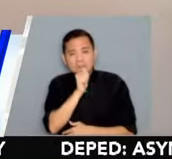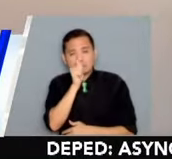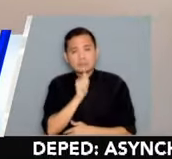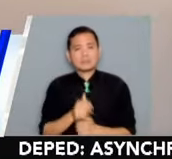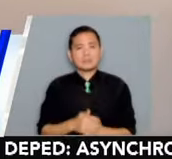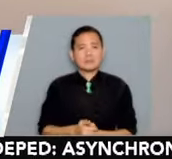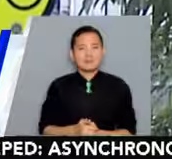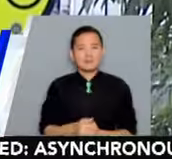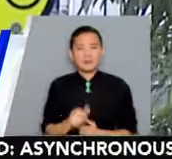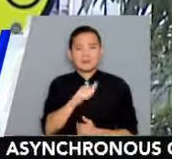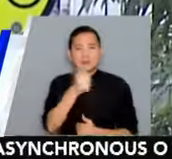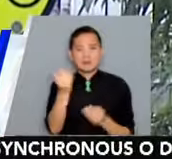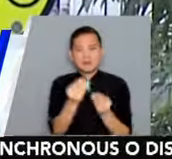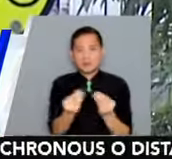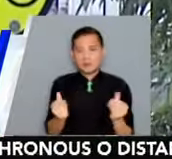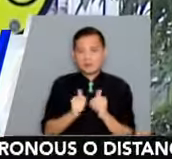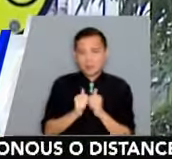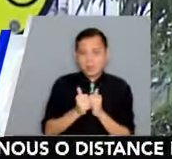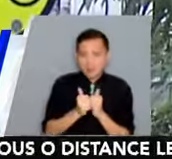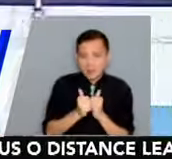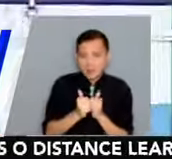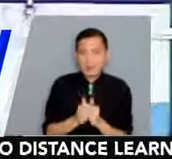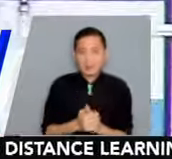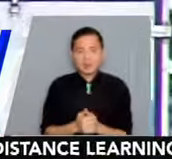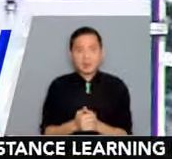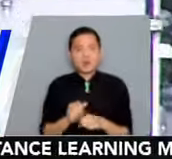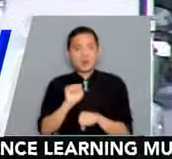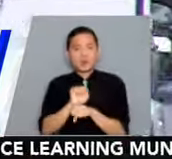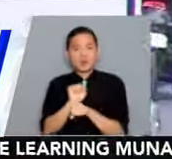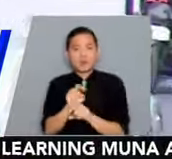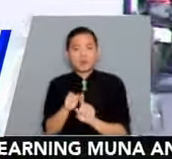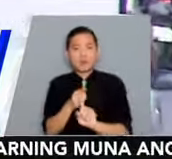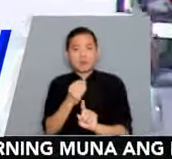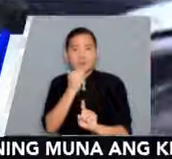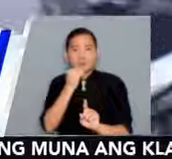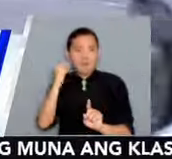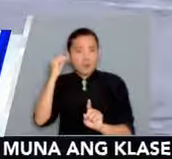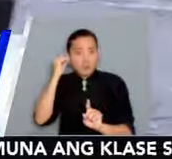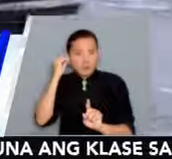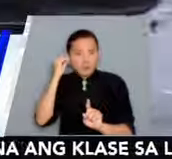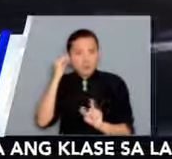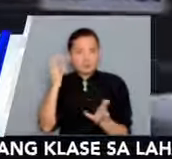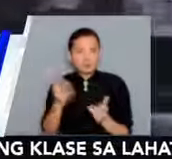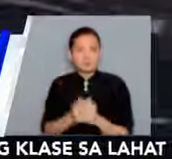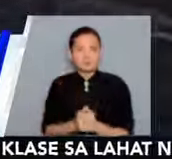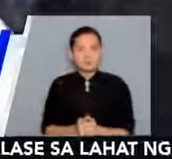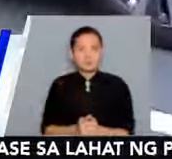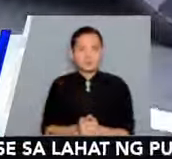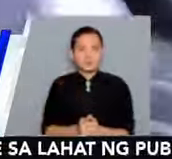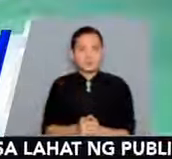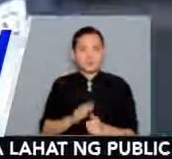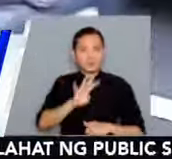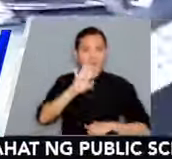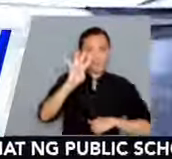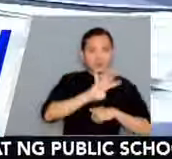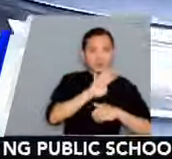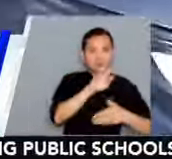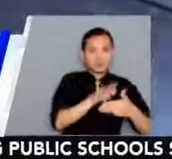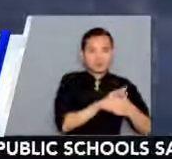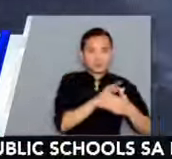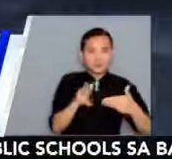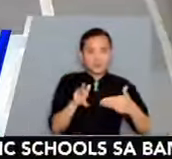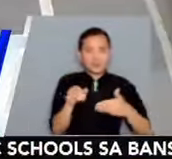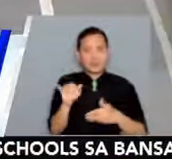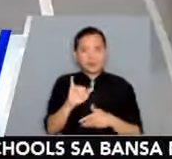traffic na isinusuro ng Pangulo ang work from home scheme sa mga opisina, ang 4-day work schedule at ang pag-adjust ng oras ng pagpasok at